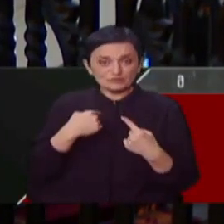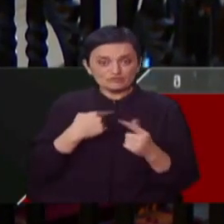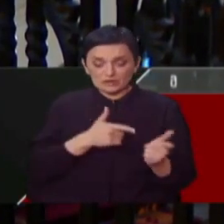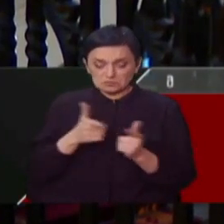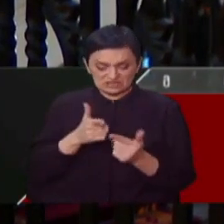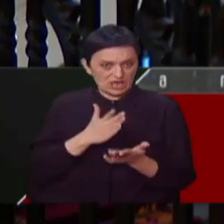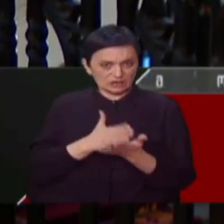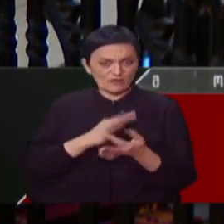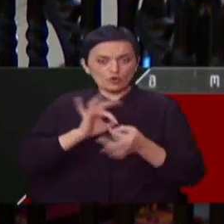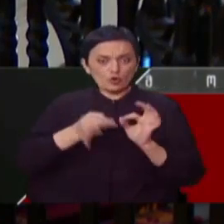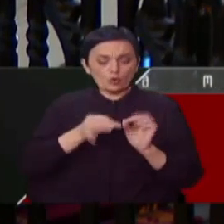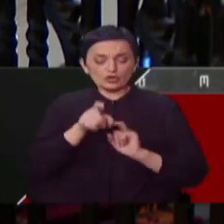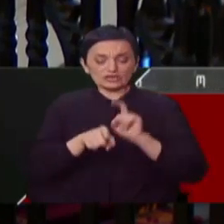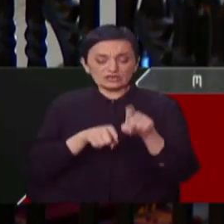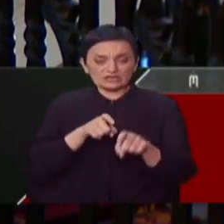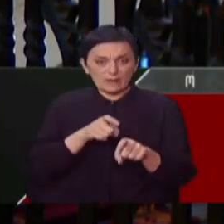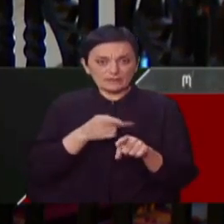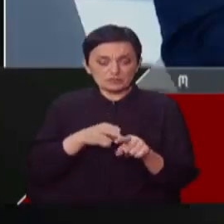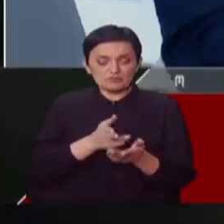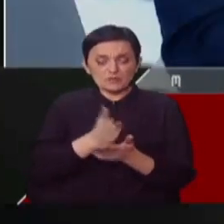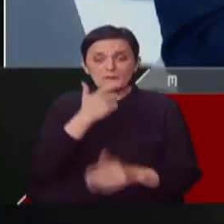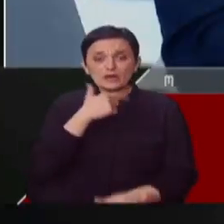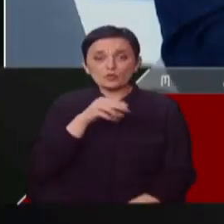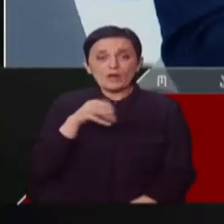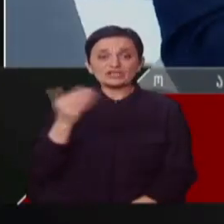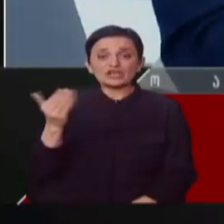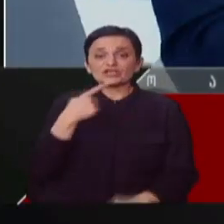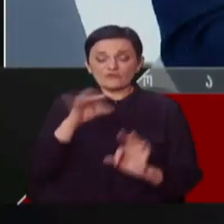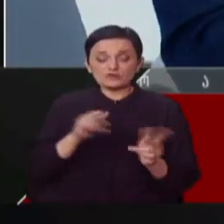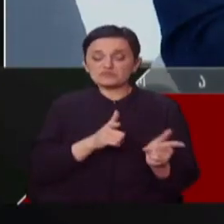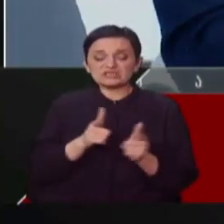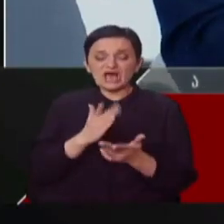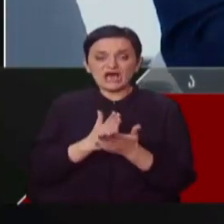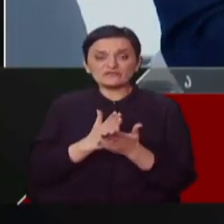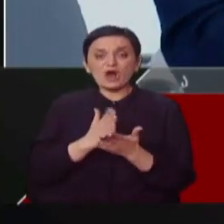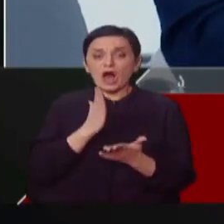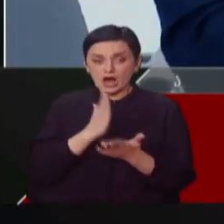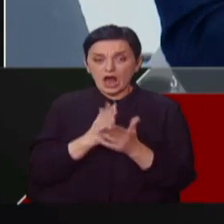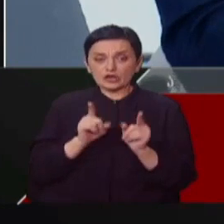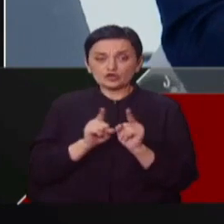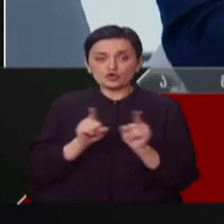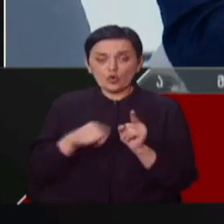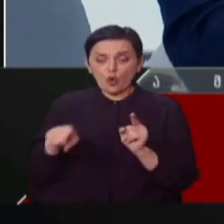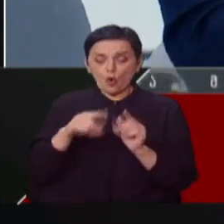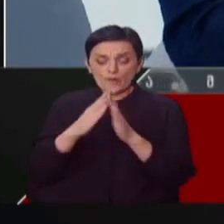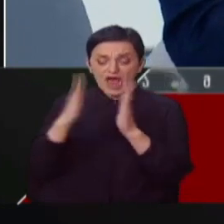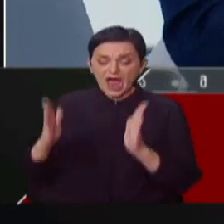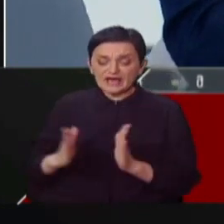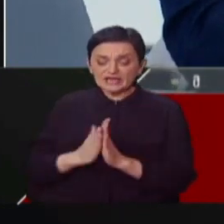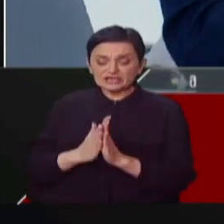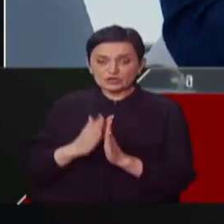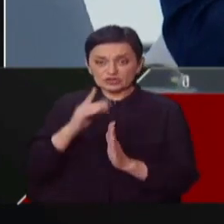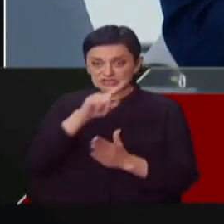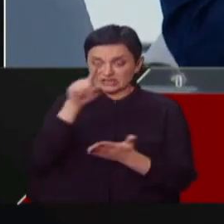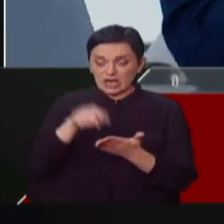რა თქმა უნდა, კონკრეტული ნაბიჯები გადავდგათ ამ მიმართულებით. ბატონო პაატა, თქვენ აცხადებთ, ჩვენ მზად ვართო. რამდენად არის ოპოზიციაში ერთიანობა იმ საკითხებზე, რაზეც